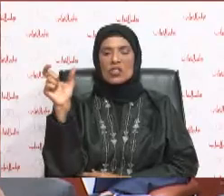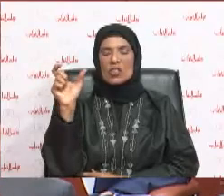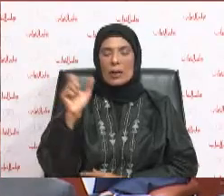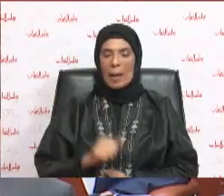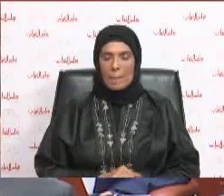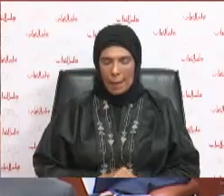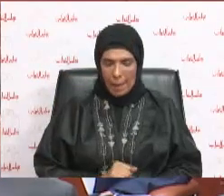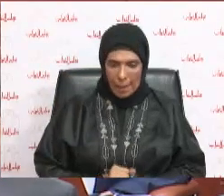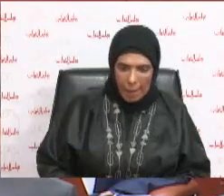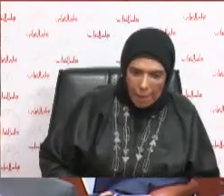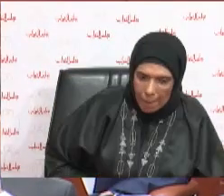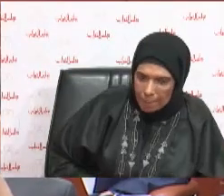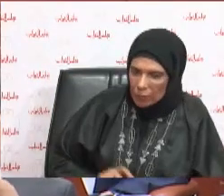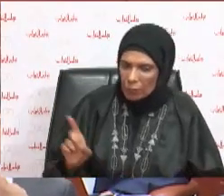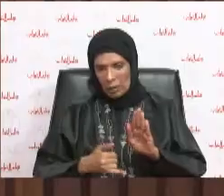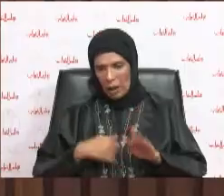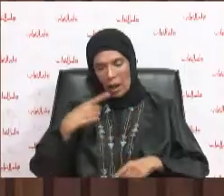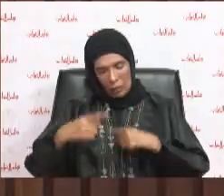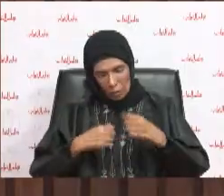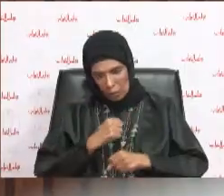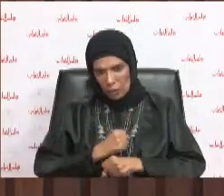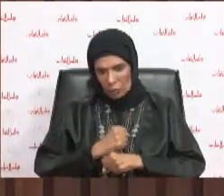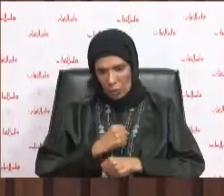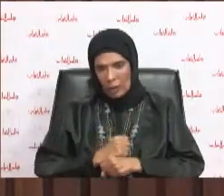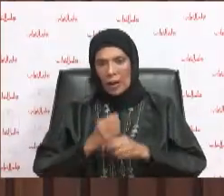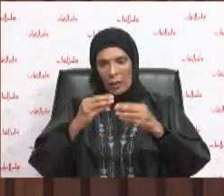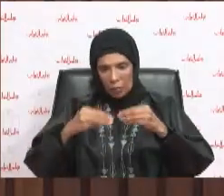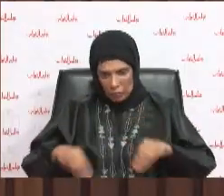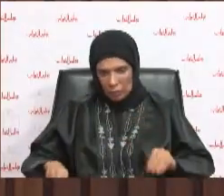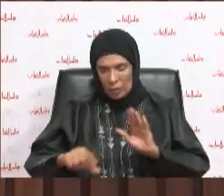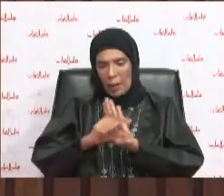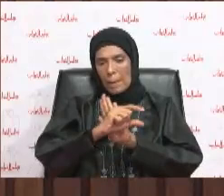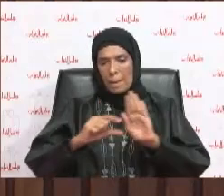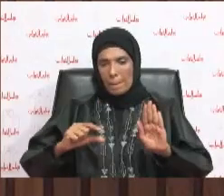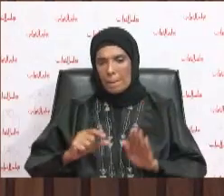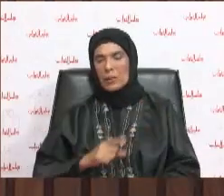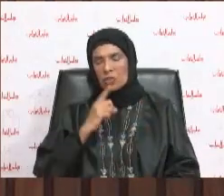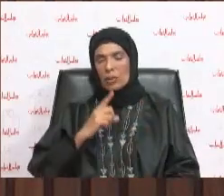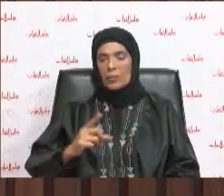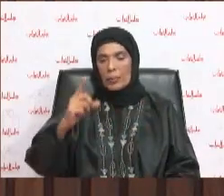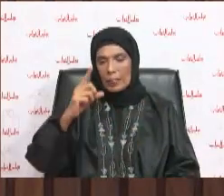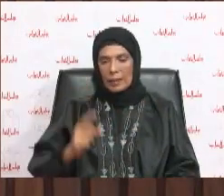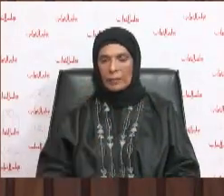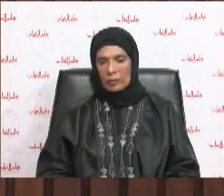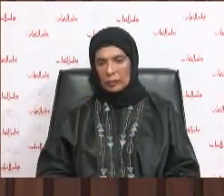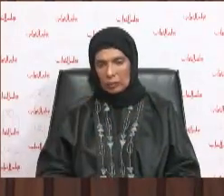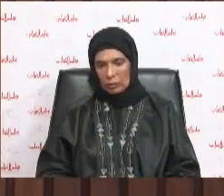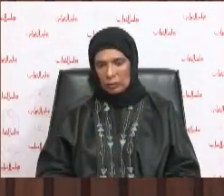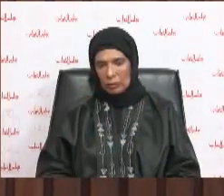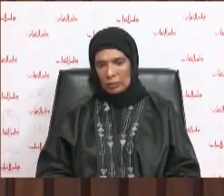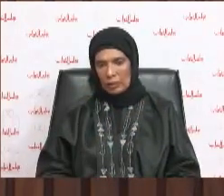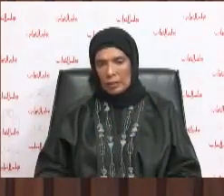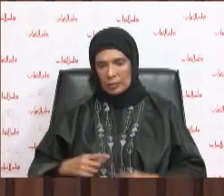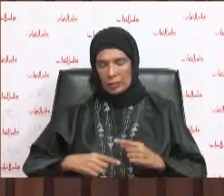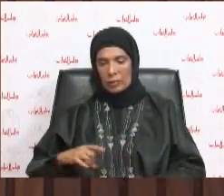جميع الملاحظات إحنا نسعى قدر الإمكان أن إحنا نحلحل الموضوع، وأن إحنا نسعى إن شاء الله إلى استئناف الرحلات في أقرب وقت